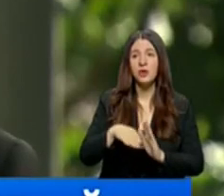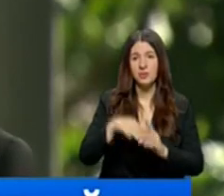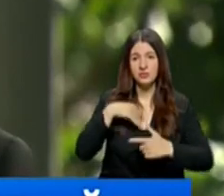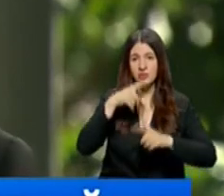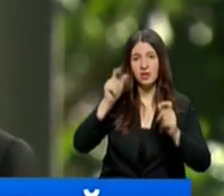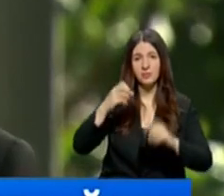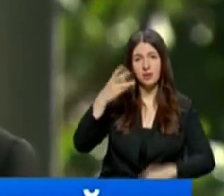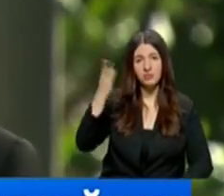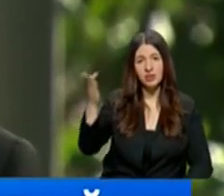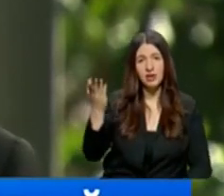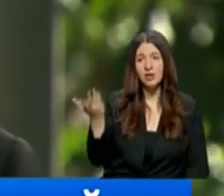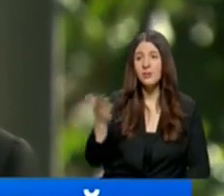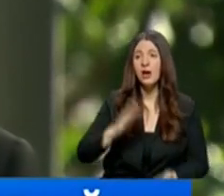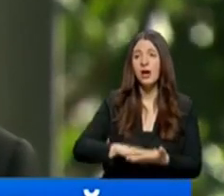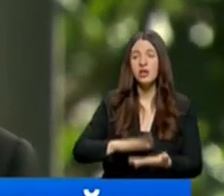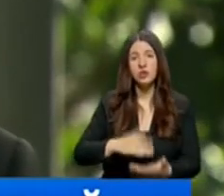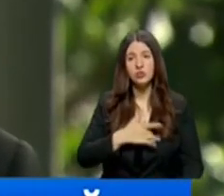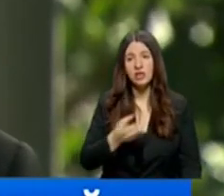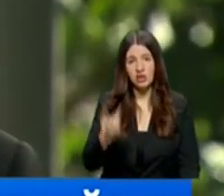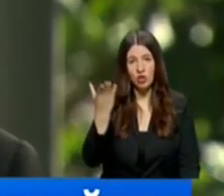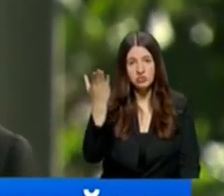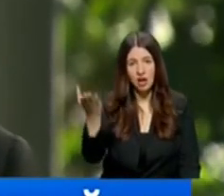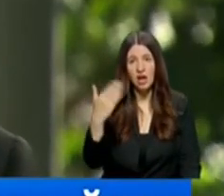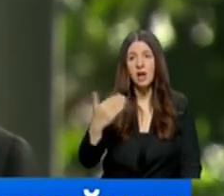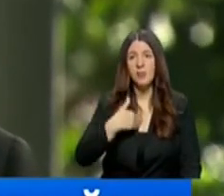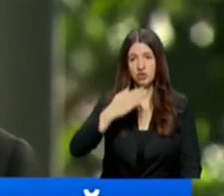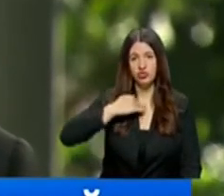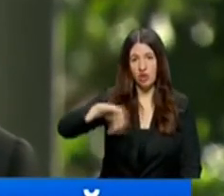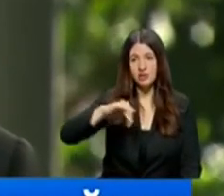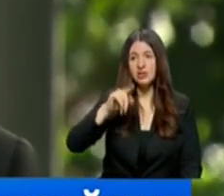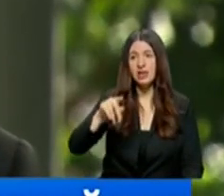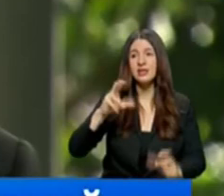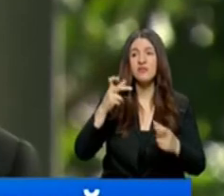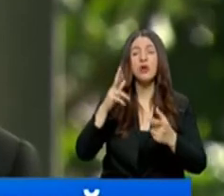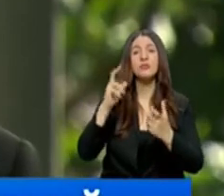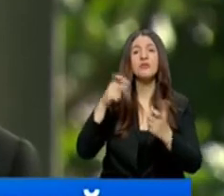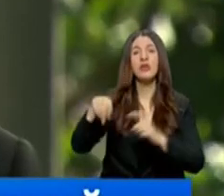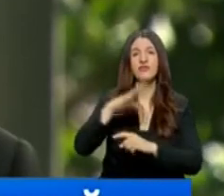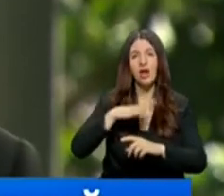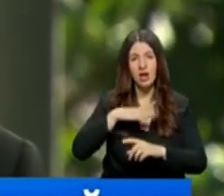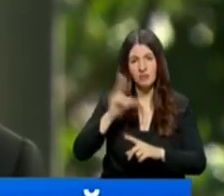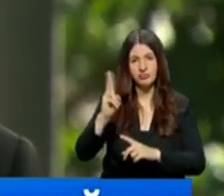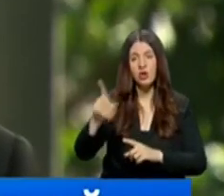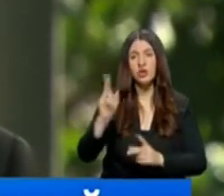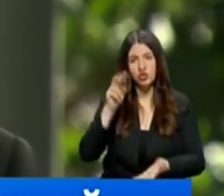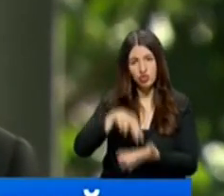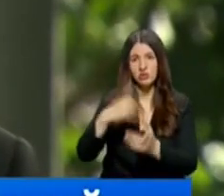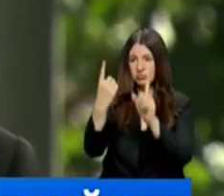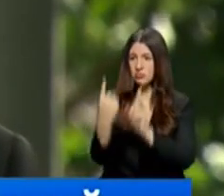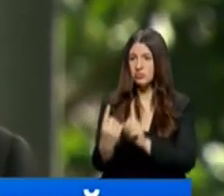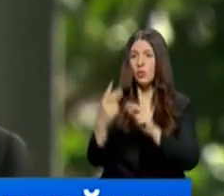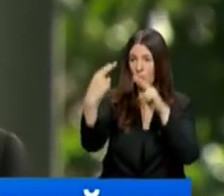yapayım Erdoğan'a. Buyurun. Arkadaş, yüreğin yetiyorsa beni çağırırsın. Senin televizyon kanalların var orada. Çıkarsın